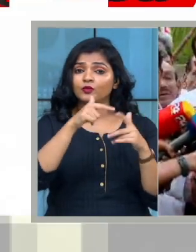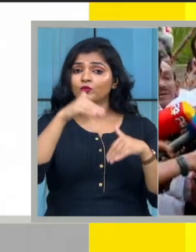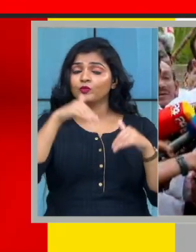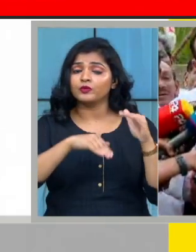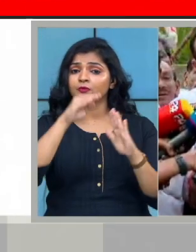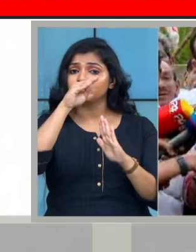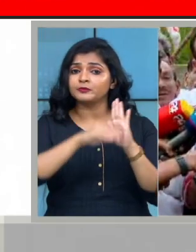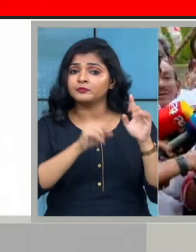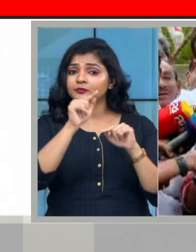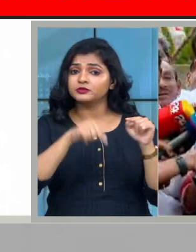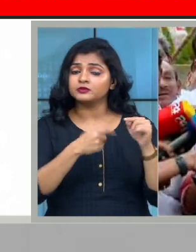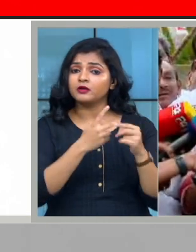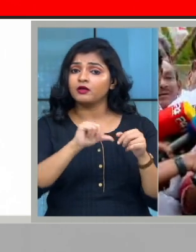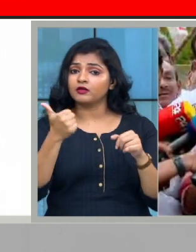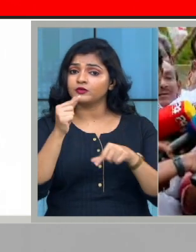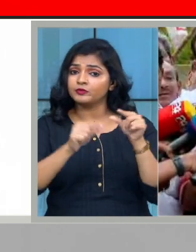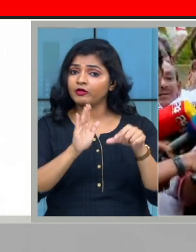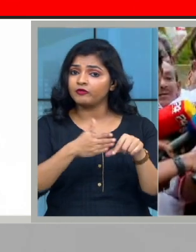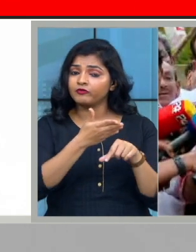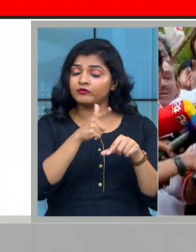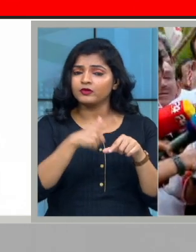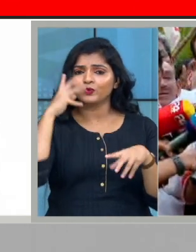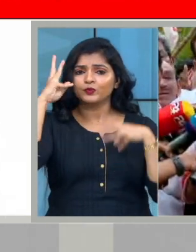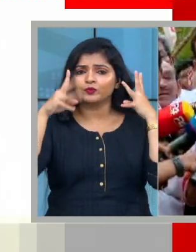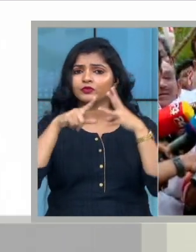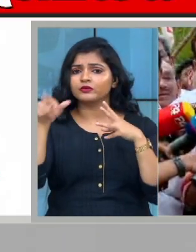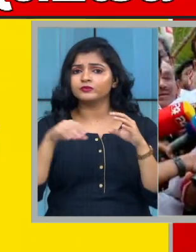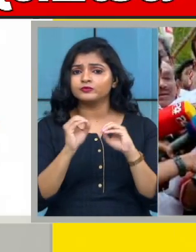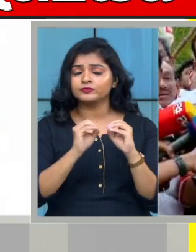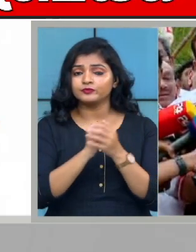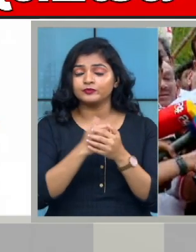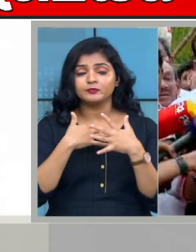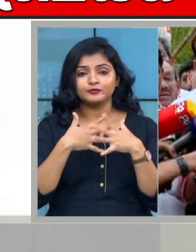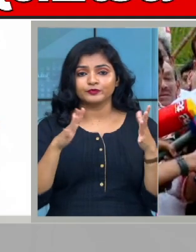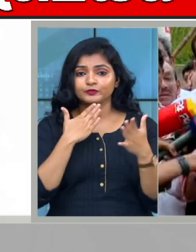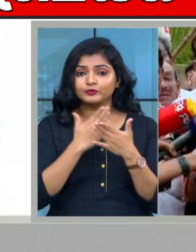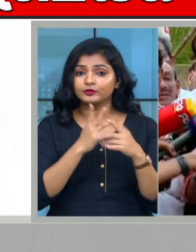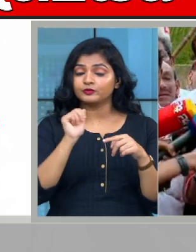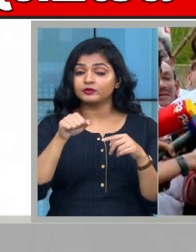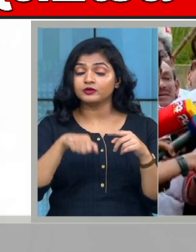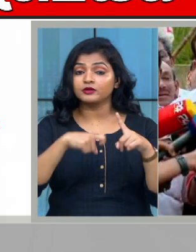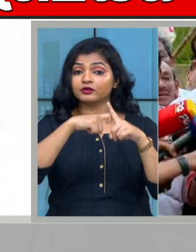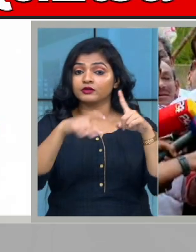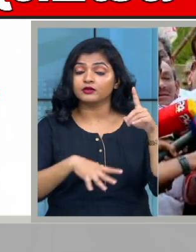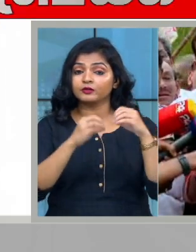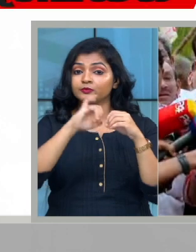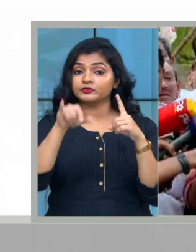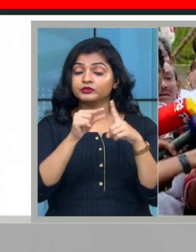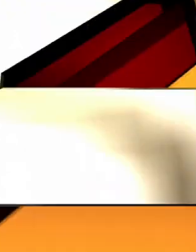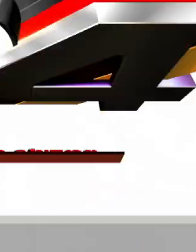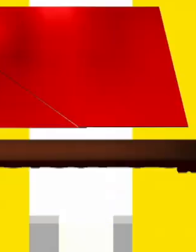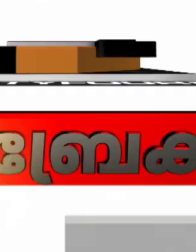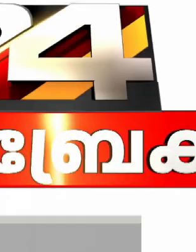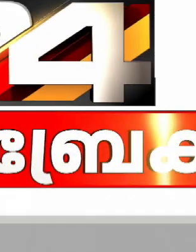വോട്ട് കുറഞ്ഞതിനെ കുറിച്ച് നിങ്ങൾക്ക് ആർക്കും വേഗലാപത്തില്ല. അതുകൊണ്ട് എനിക്ക് വളരെ നന്ദിയുണ്ട്. കേരളത്തിൽ BJP വളരണം എന്നുള്ള നിങ്ങളുടെ